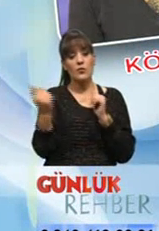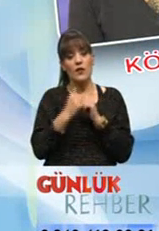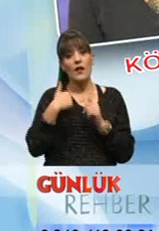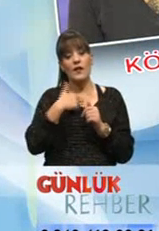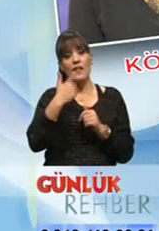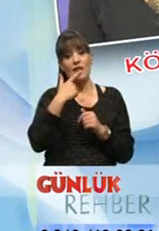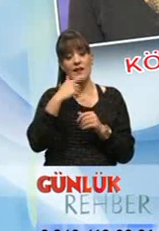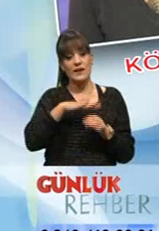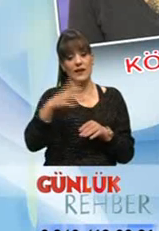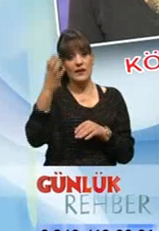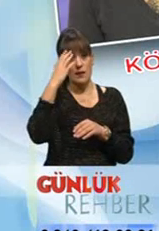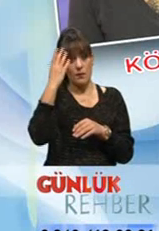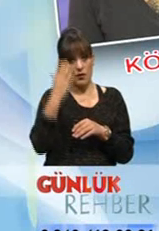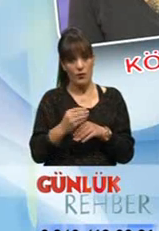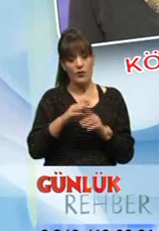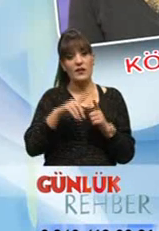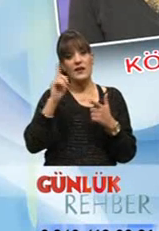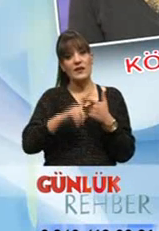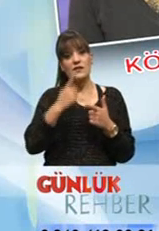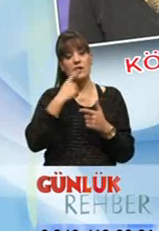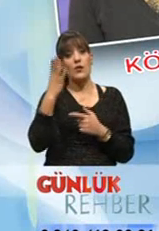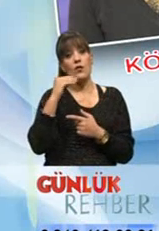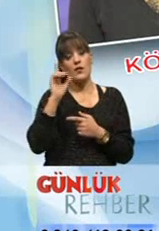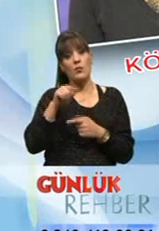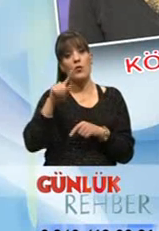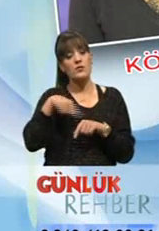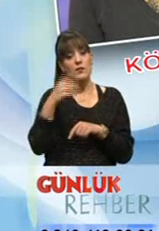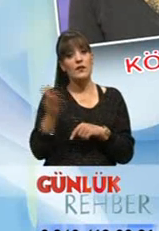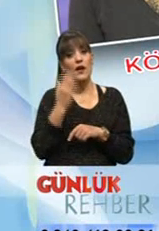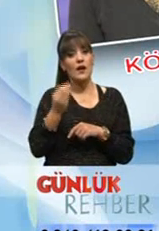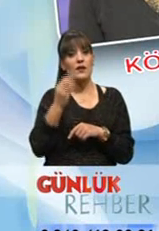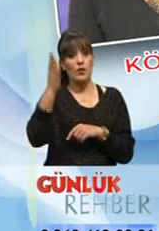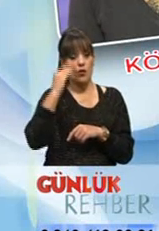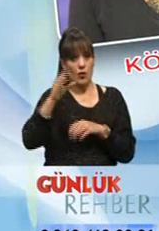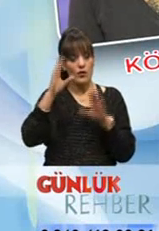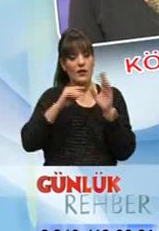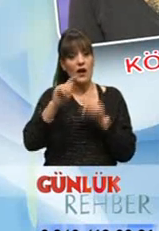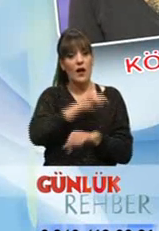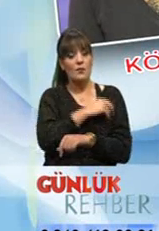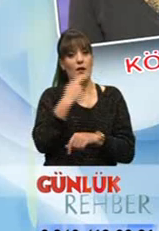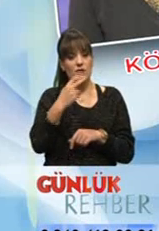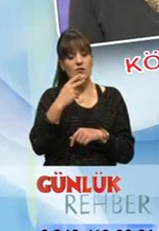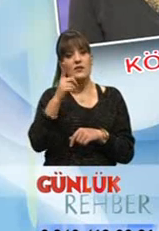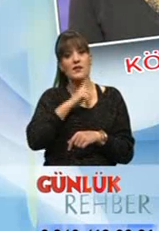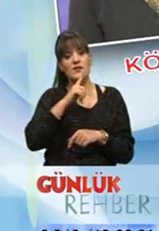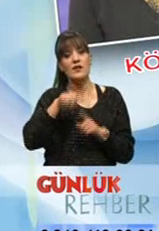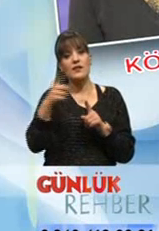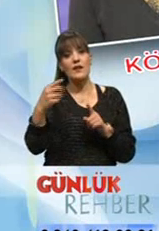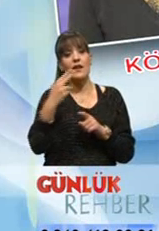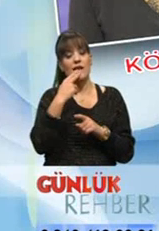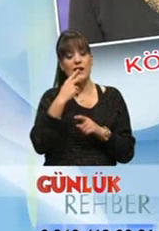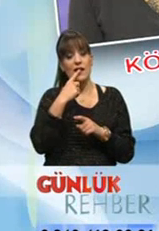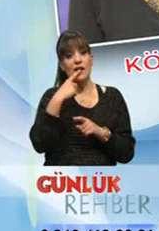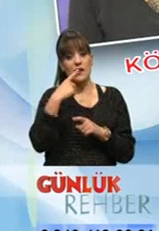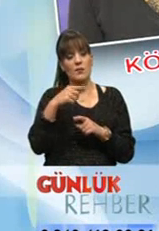dil üzerinde temellendirilecek şekilde ikinci dil öğrenilmeli. O zaman daha da iyi öğrenilir Almanca, İngilizce, diğer diller